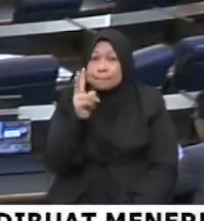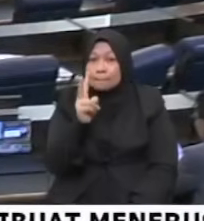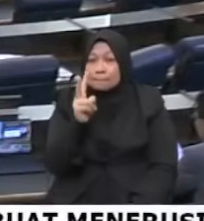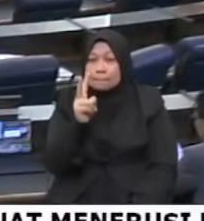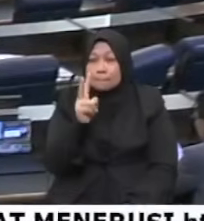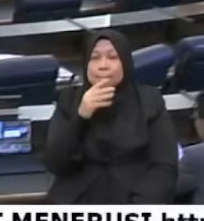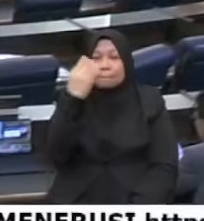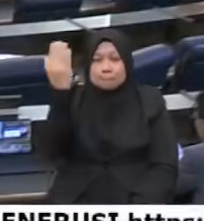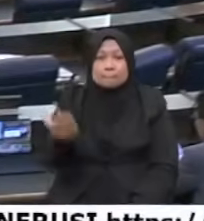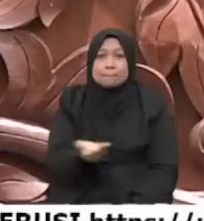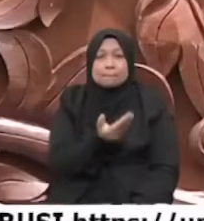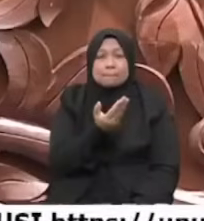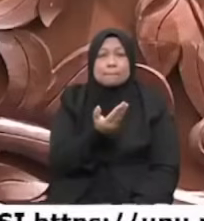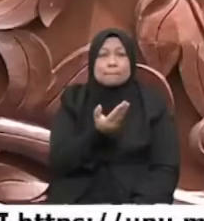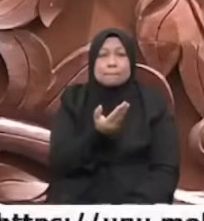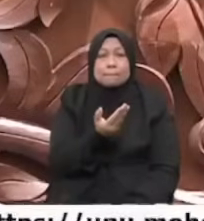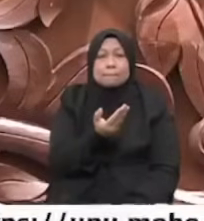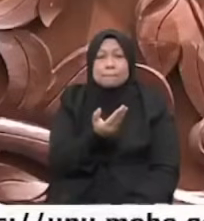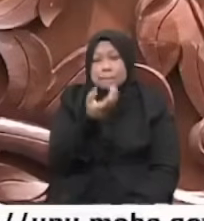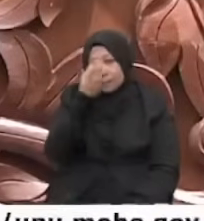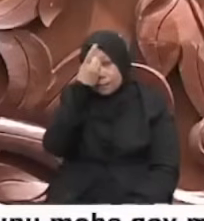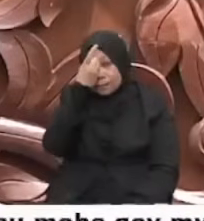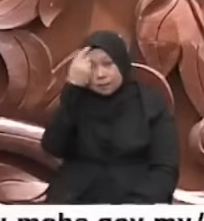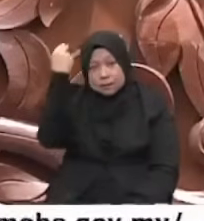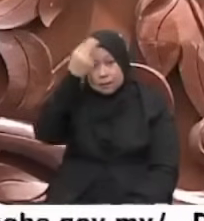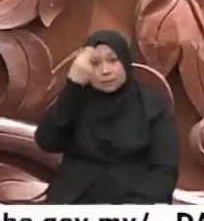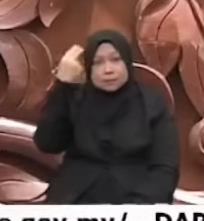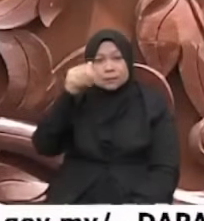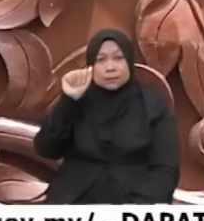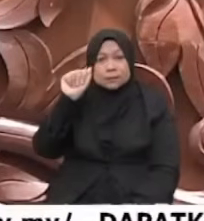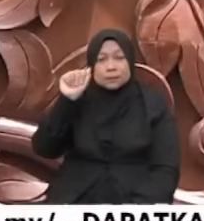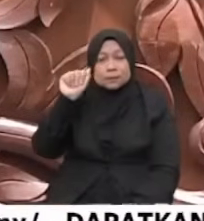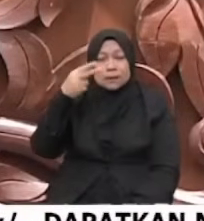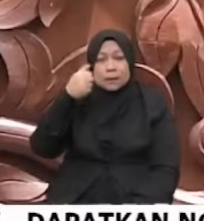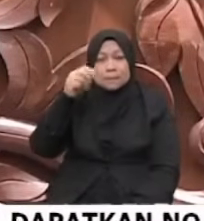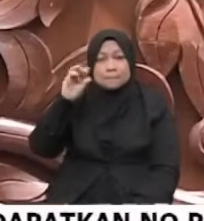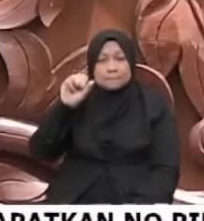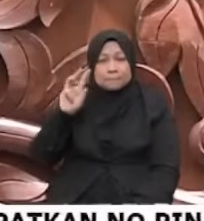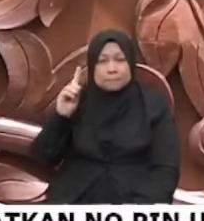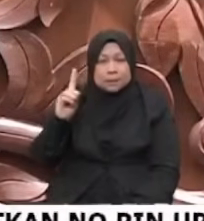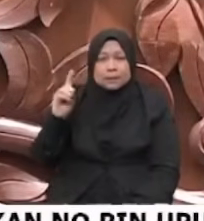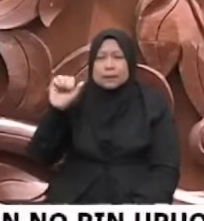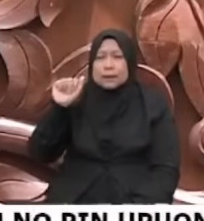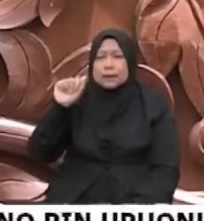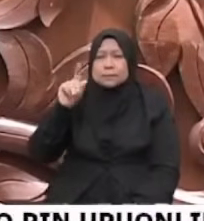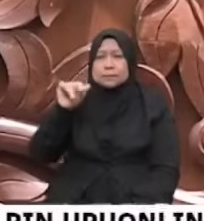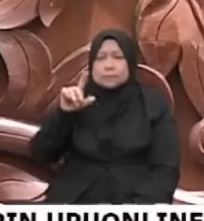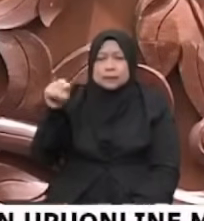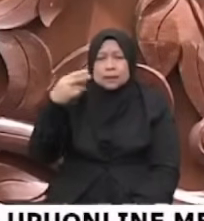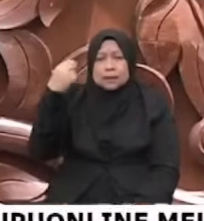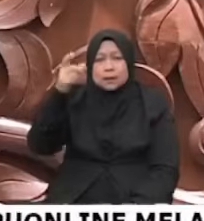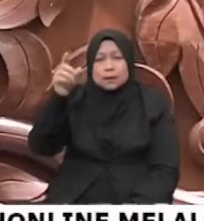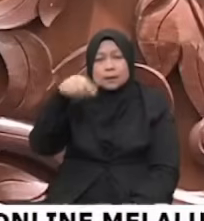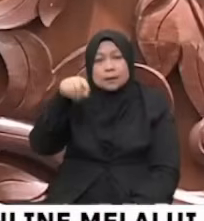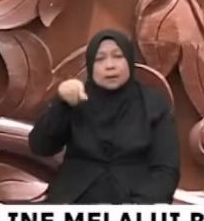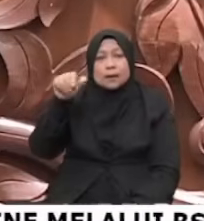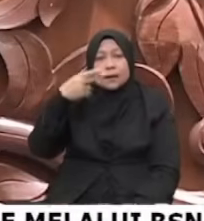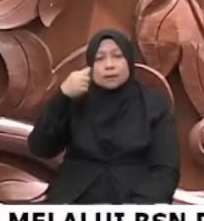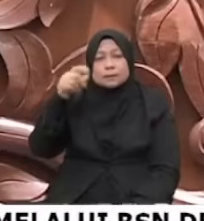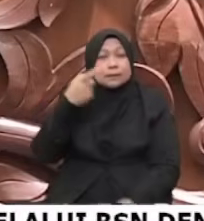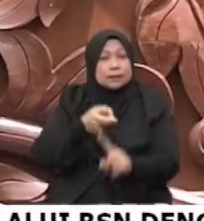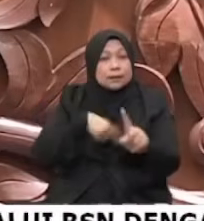saya mempersilakan datuk Haji Ahmad amzab bin Mohamad Hashim yang berhormat